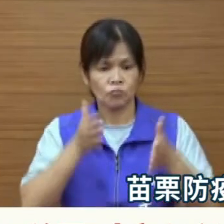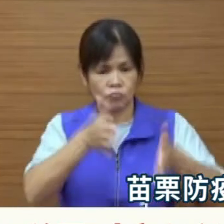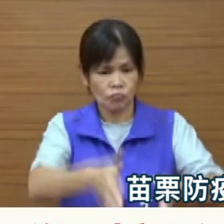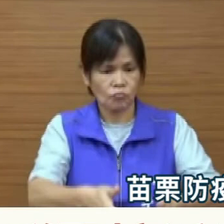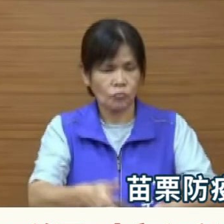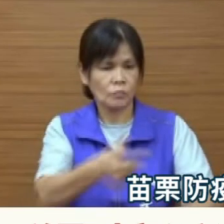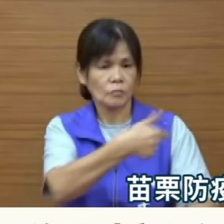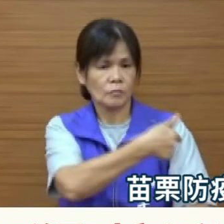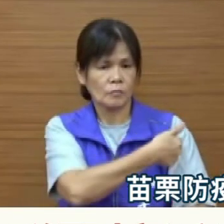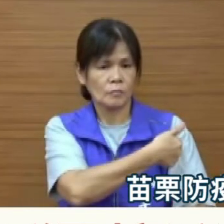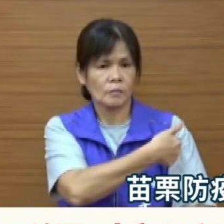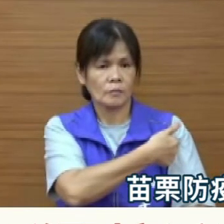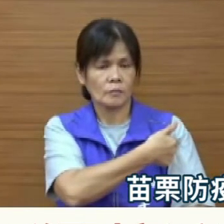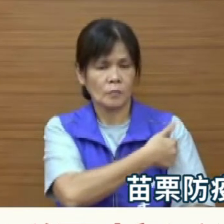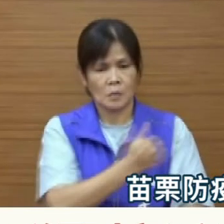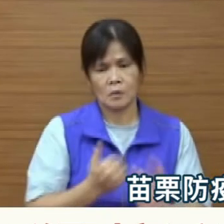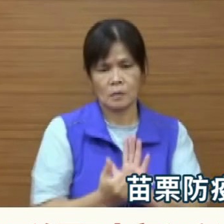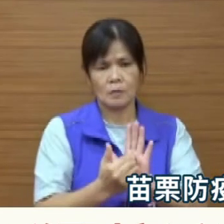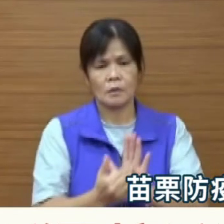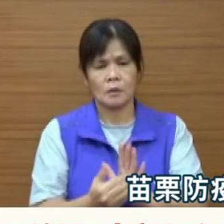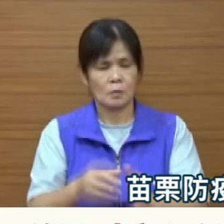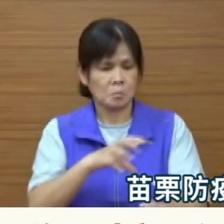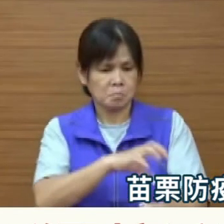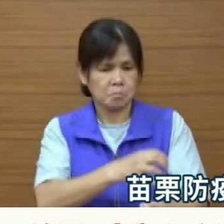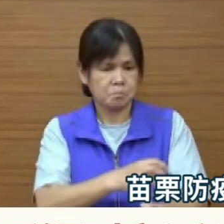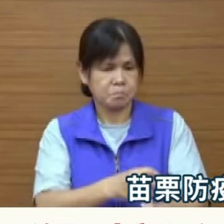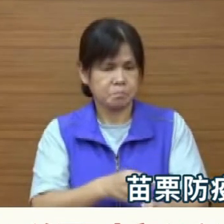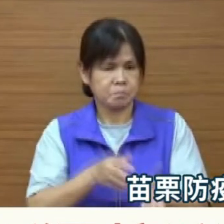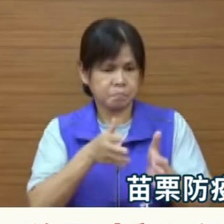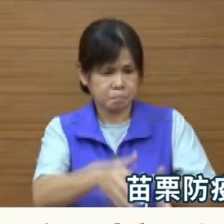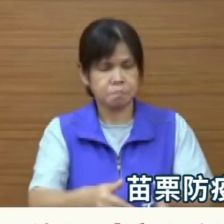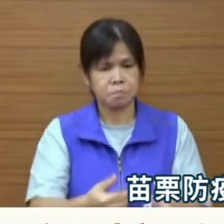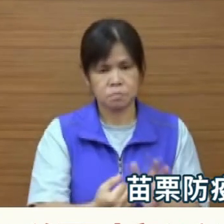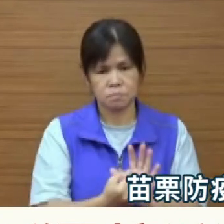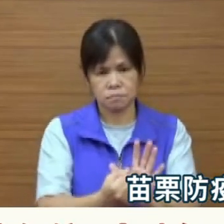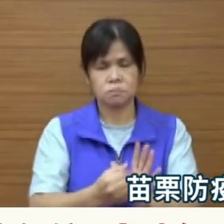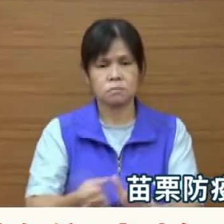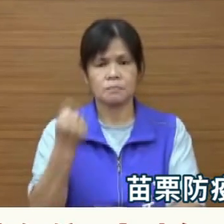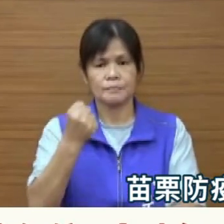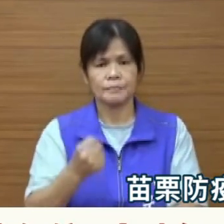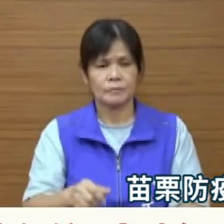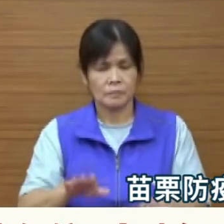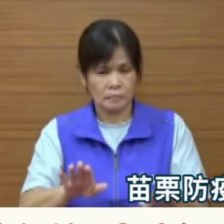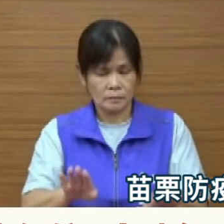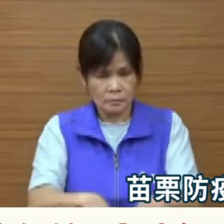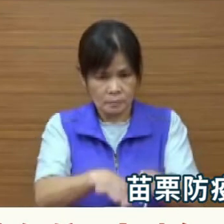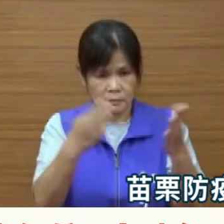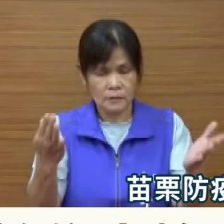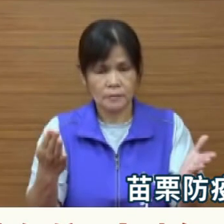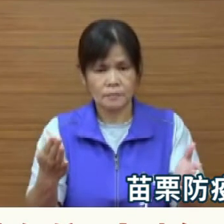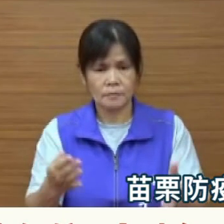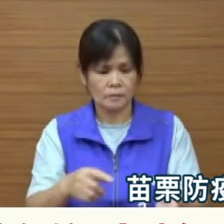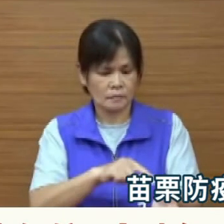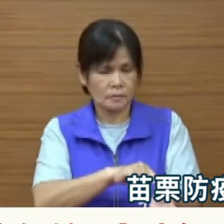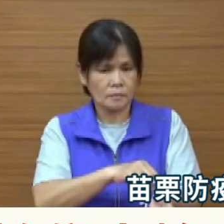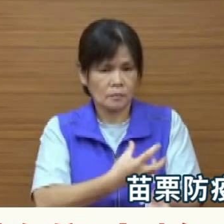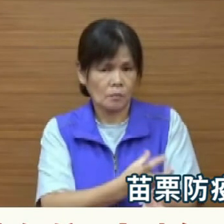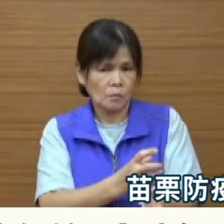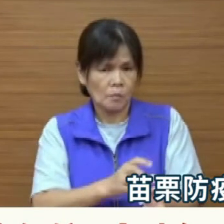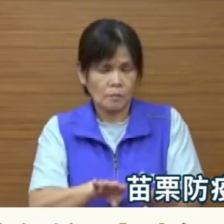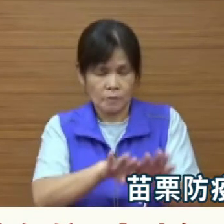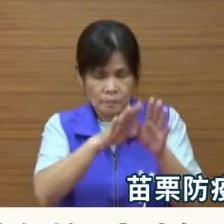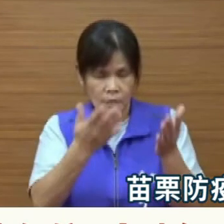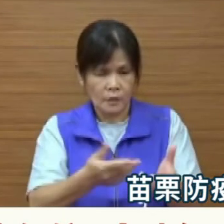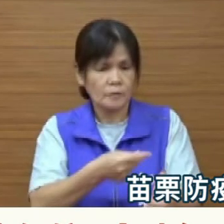孕妇对新冠肺炎的抵抗力，在今天22号起开放孕妇施打新